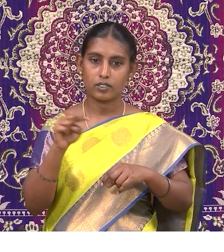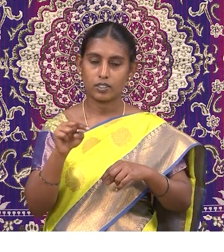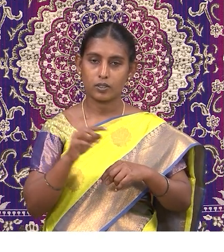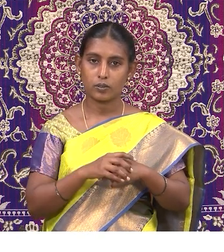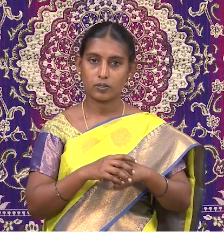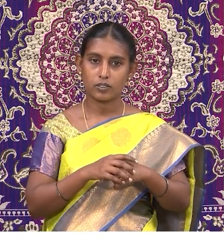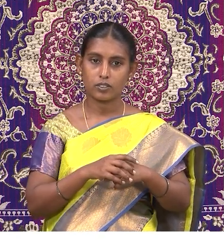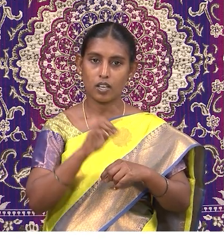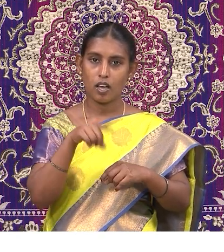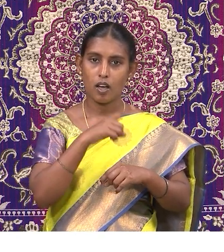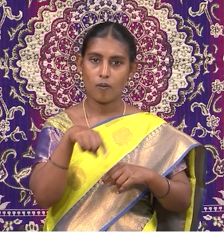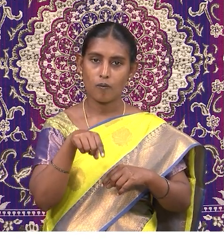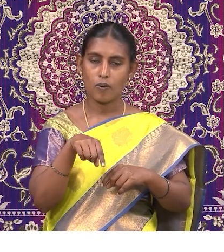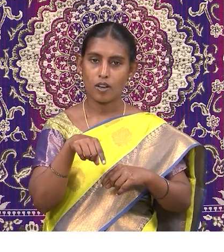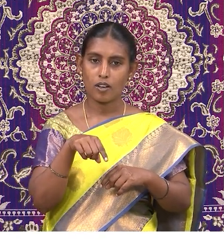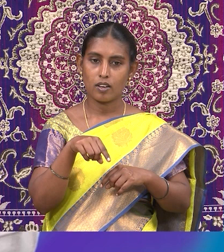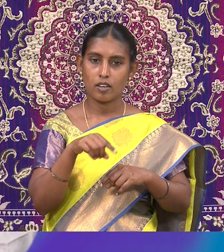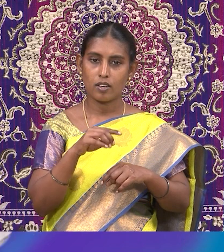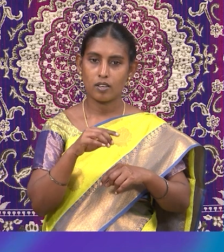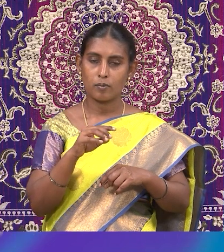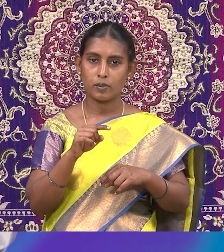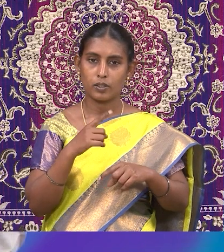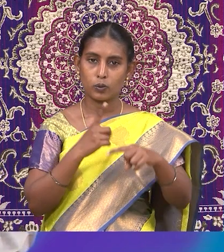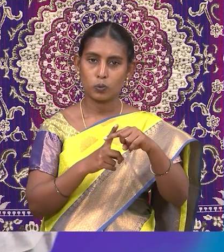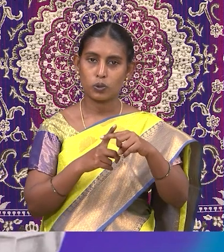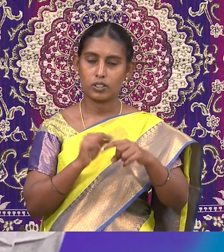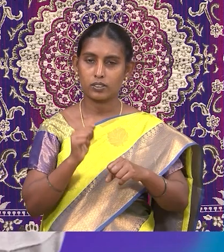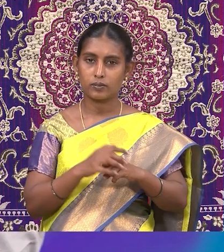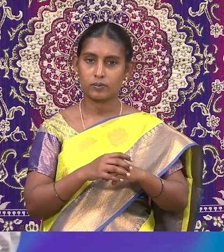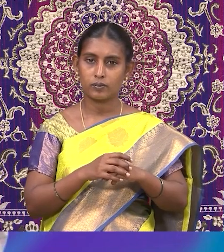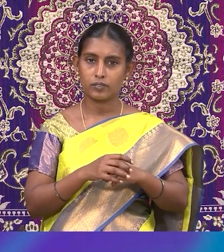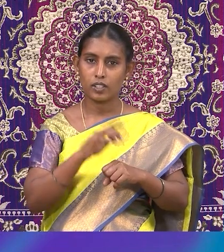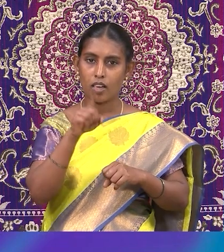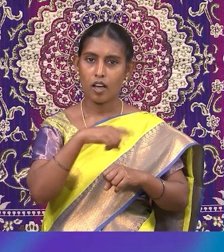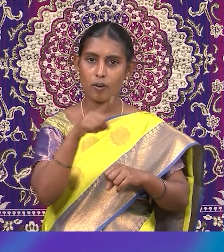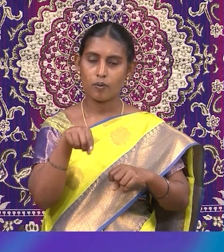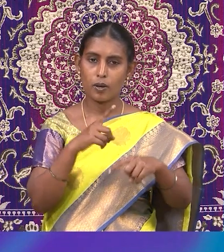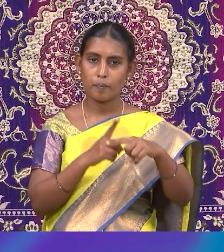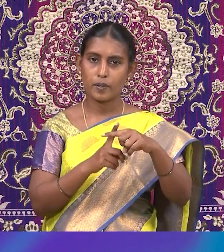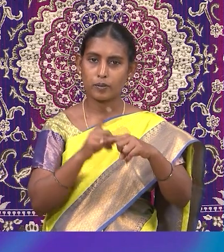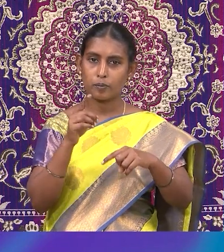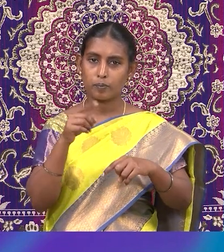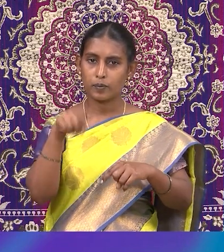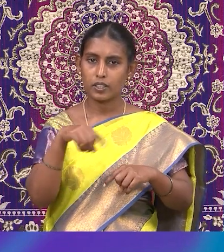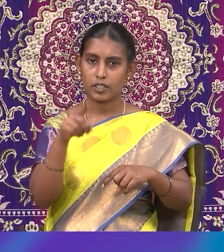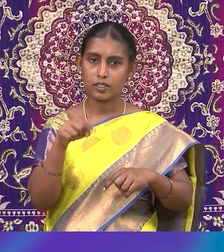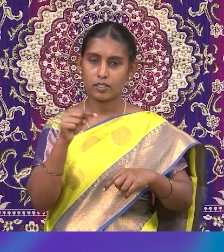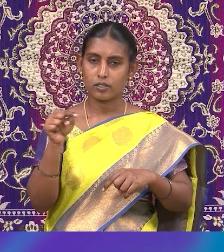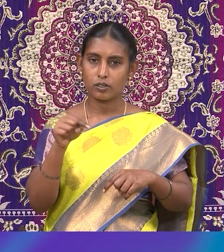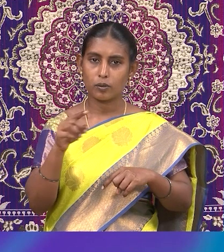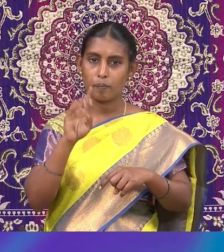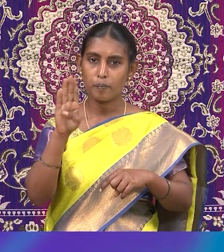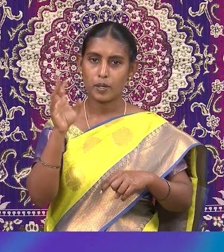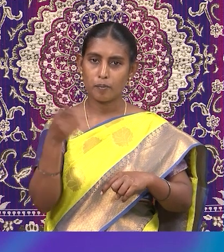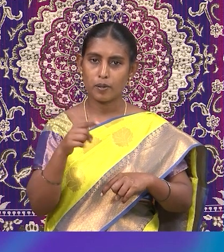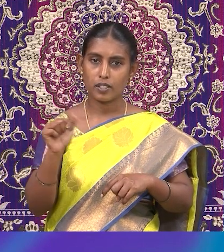மூலங்கள் வந்து ஆல்ஃபா பீட்டான்னு எடுத்துக்கிட்டோம்னா அவங்களை கூட்டினால் கிடைப்பதும் கூடுதல் பலன். அந்த α+β என்ன ஃபார்முலா எழுதியிருக்கோம், -b/a